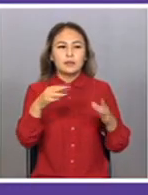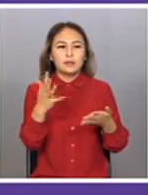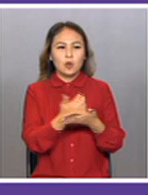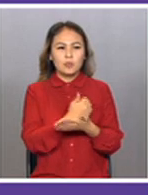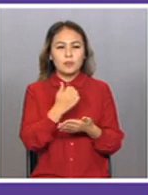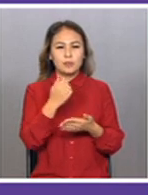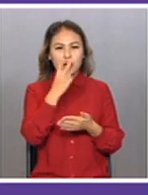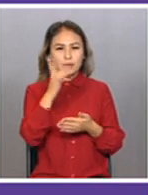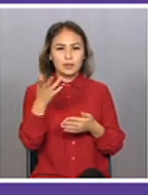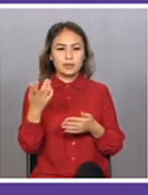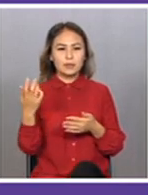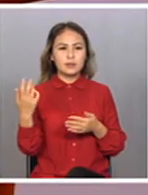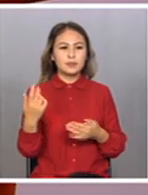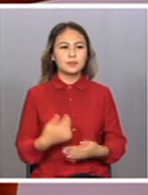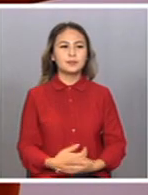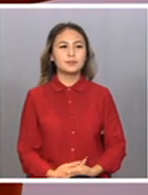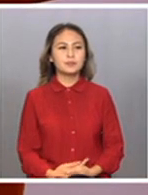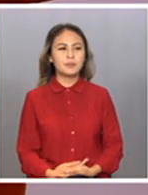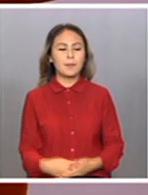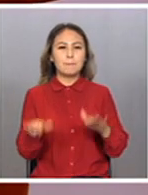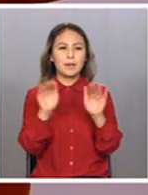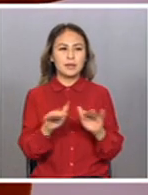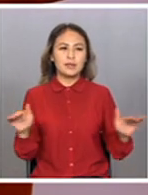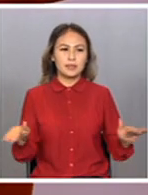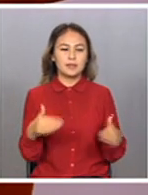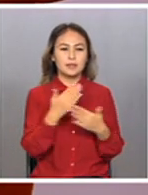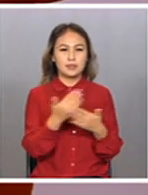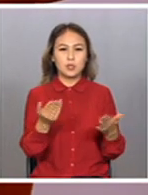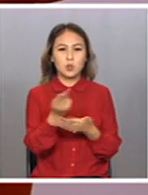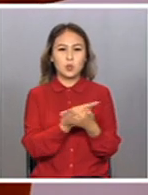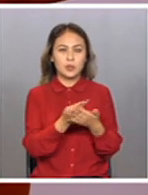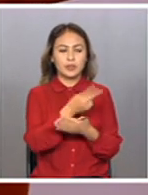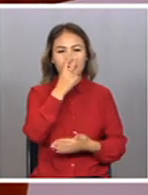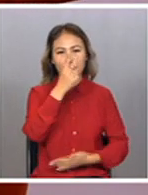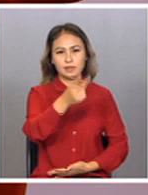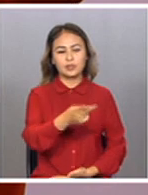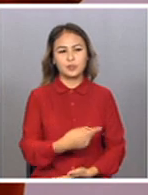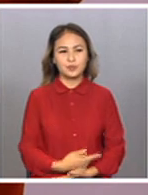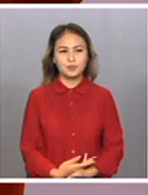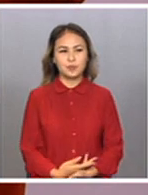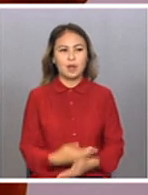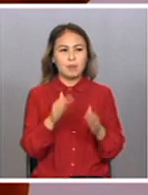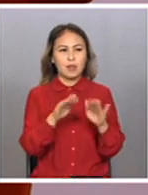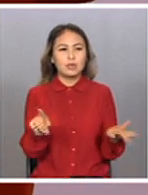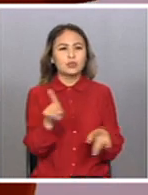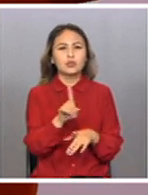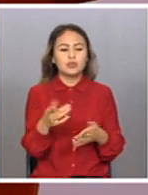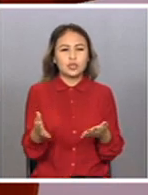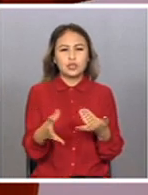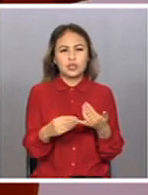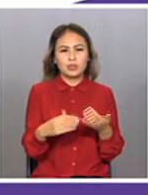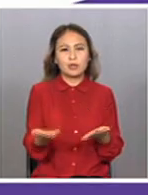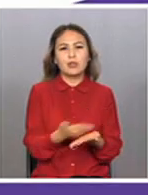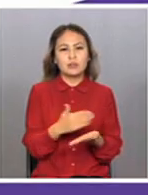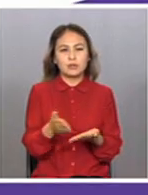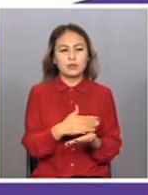мәтіннен тауып бағалайсыңдар. Балалар, енді суретке қарайықшы. Балалар, не үшін жерді қазды деп